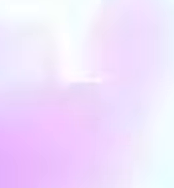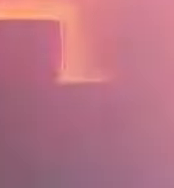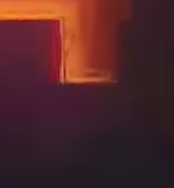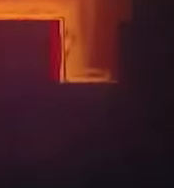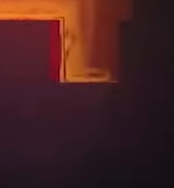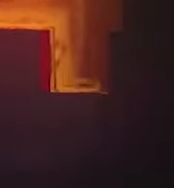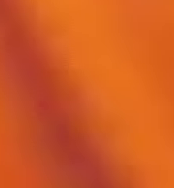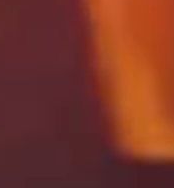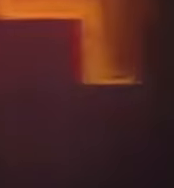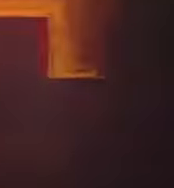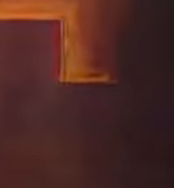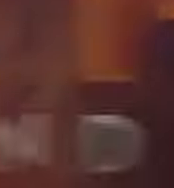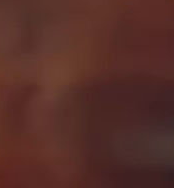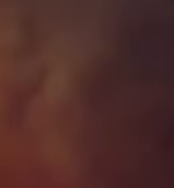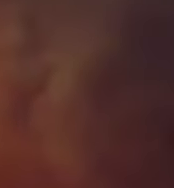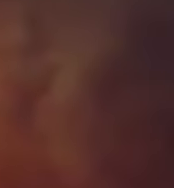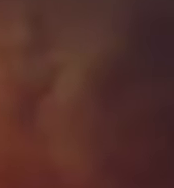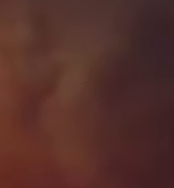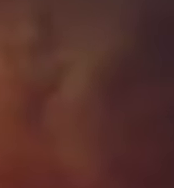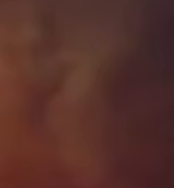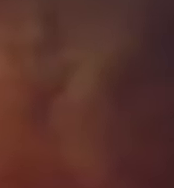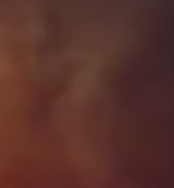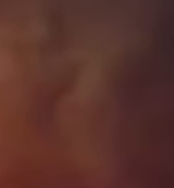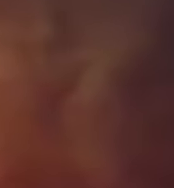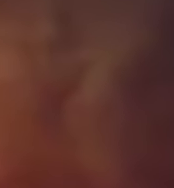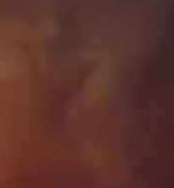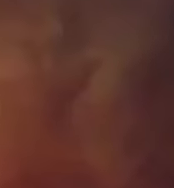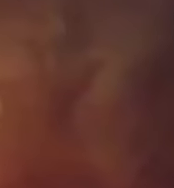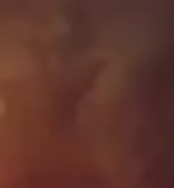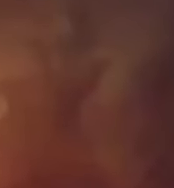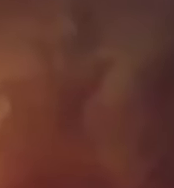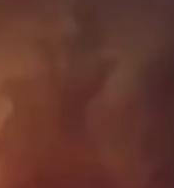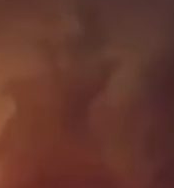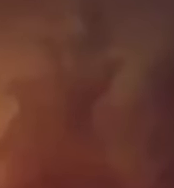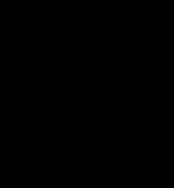team for unforgettable memories through the power of music.